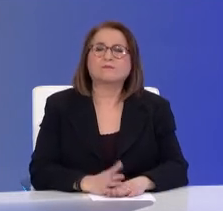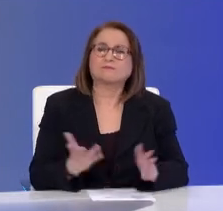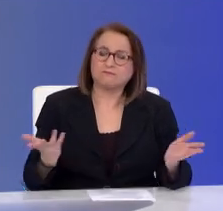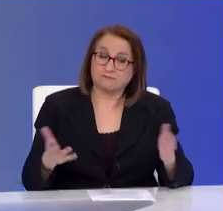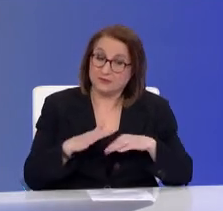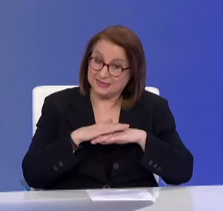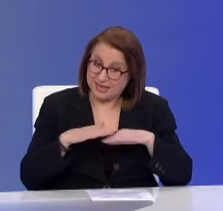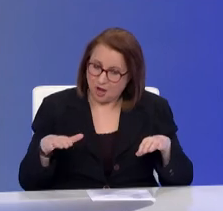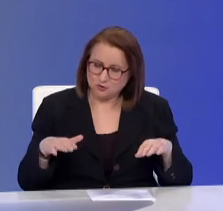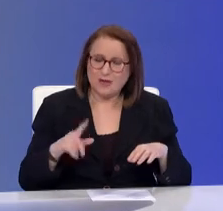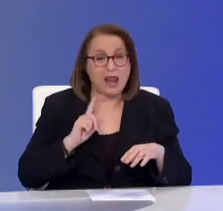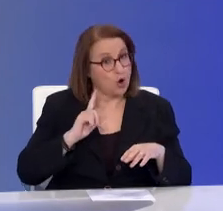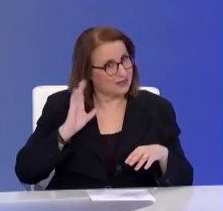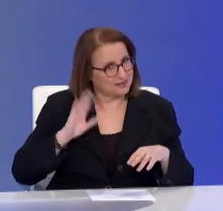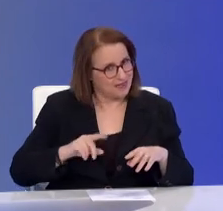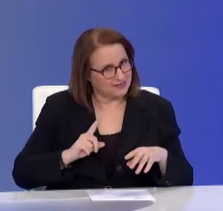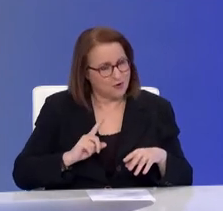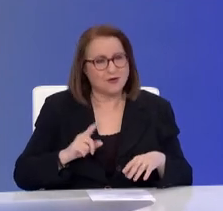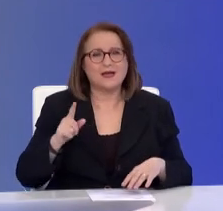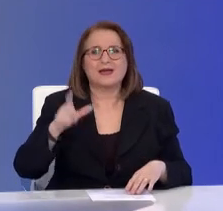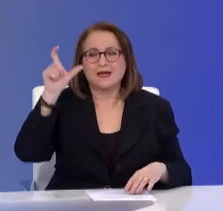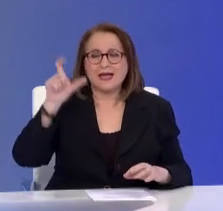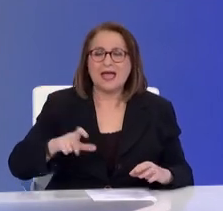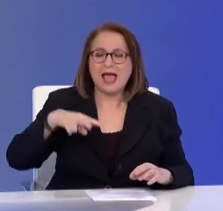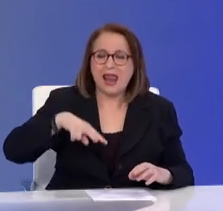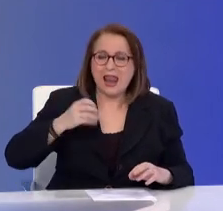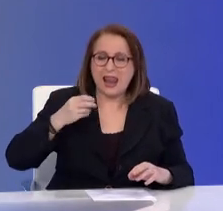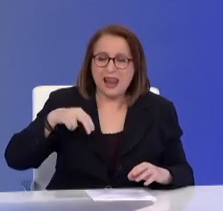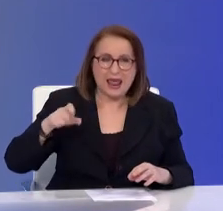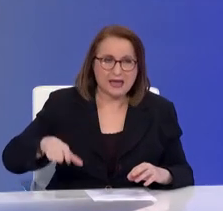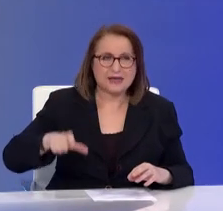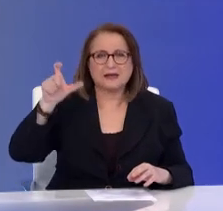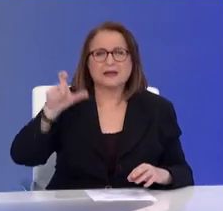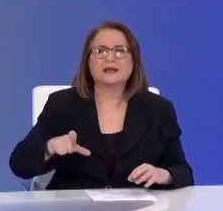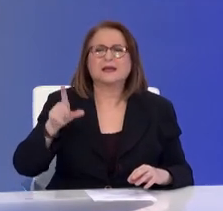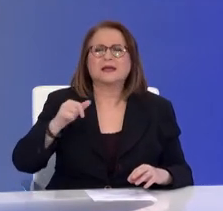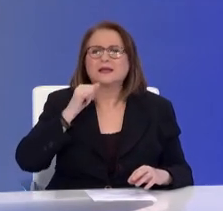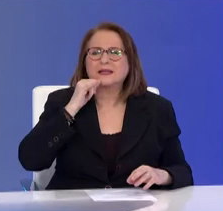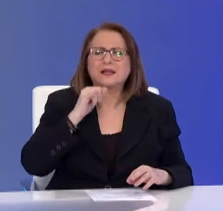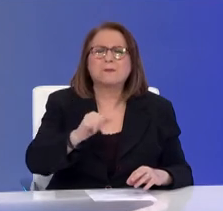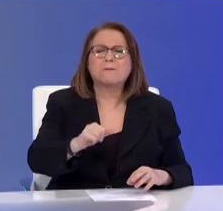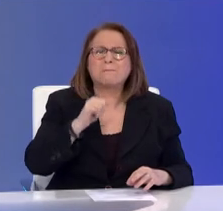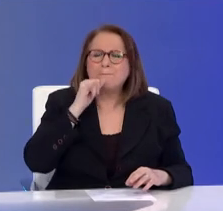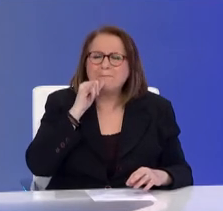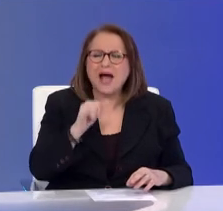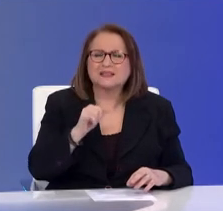Τέλος, ο Ζακ Λανγκ υπήρξε ανέκαθεν όχι μόνο φίλος της Ελλάδος, αλλά και